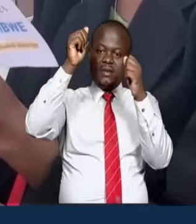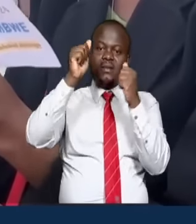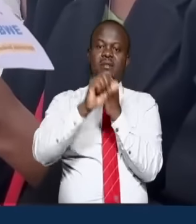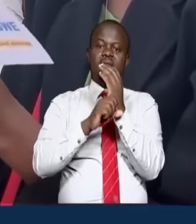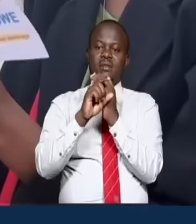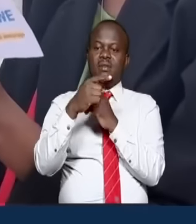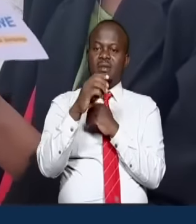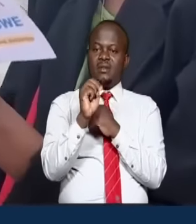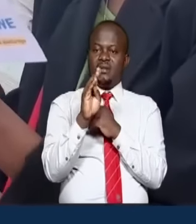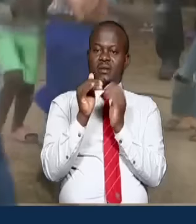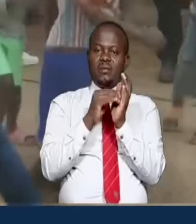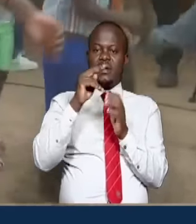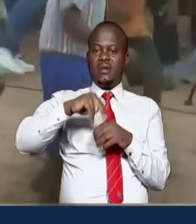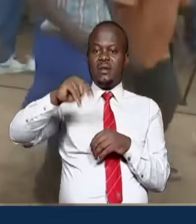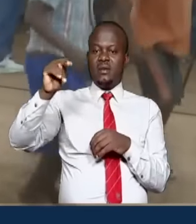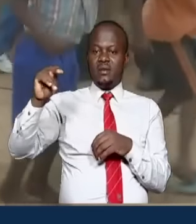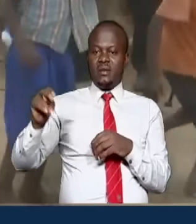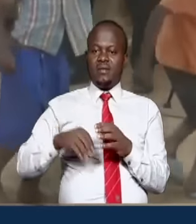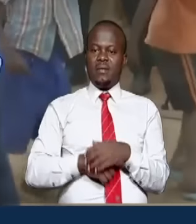twa Gicumbi na Nyarugenge.